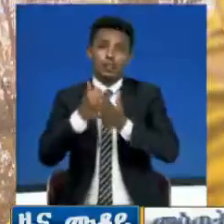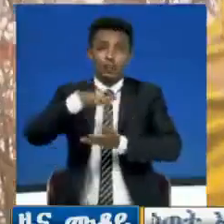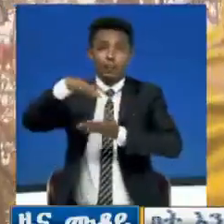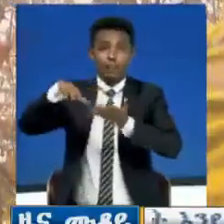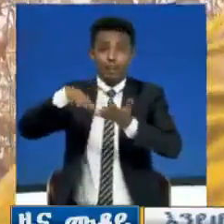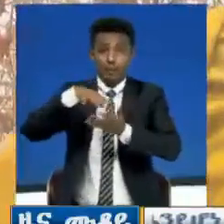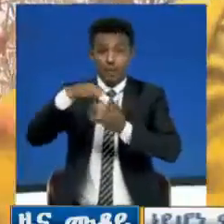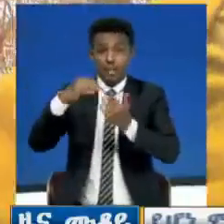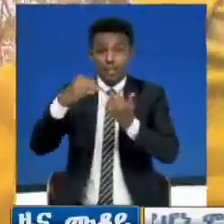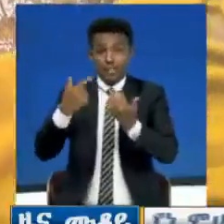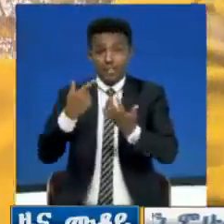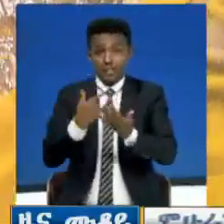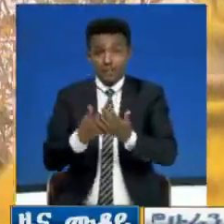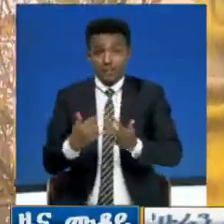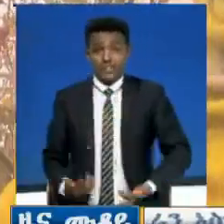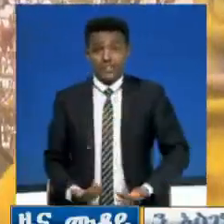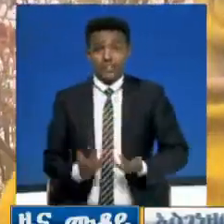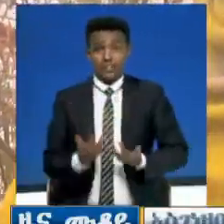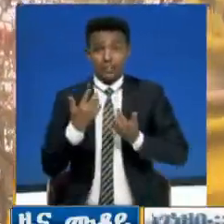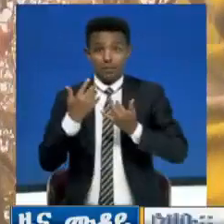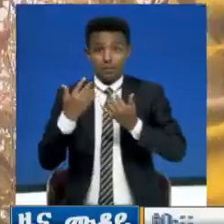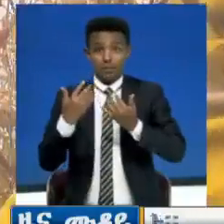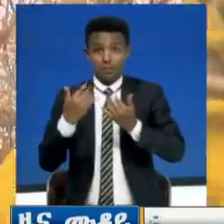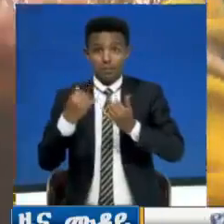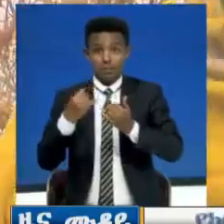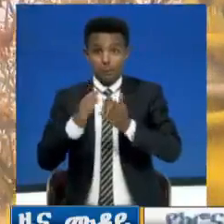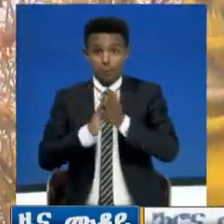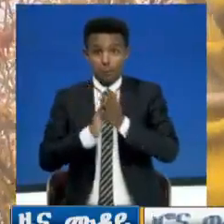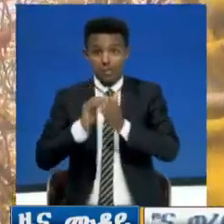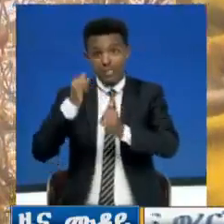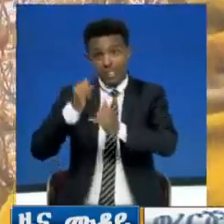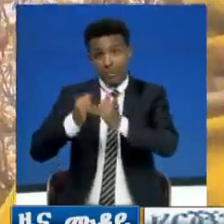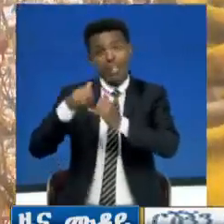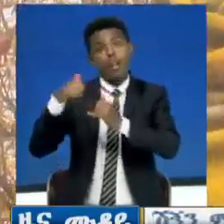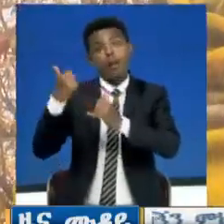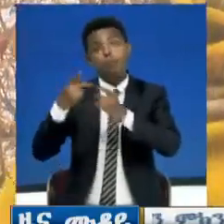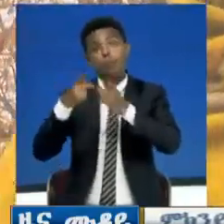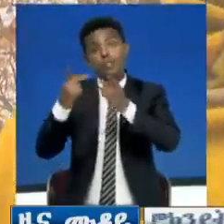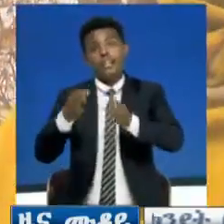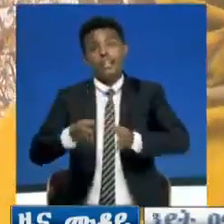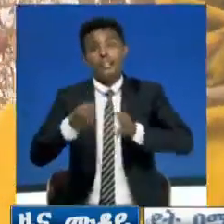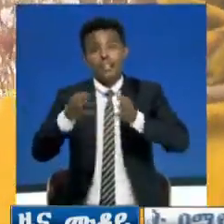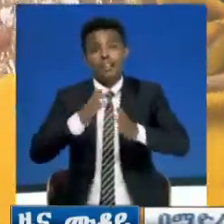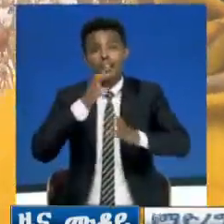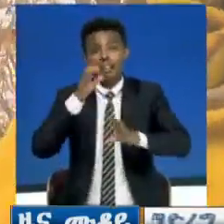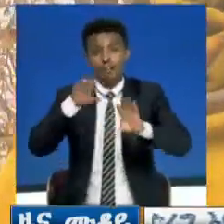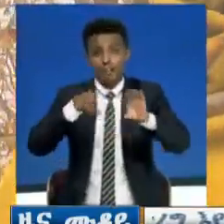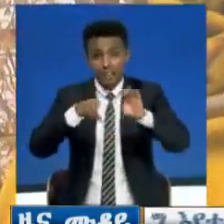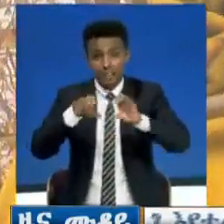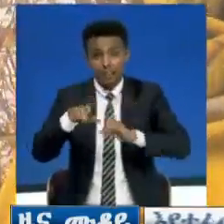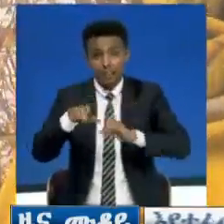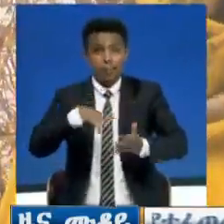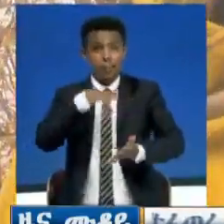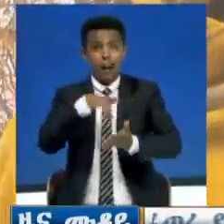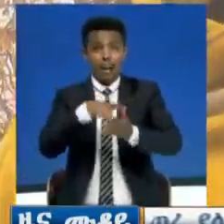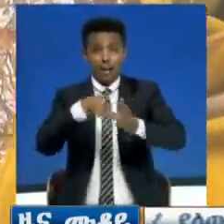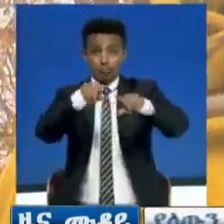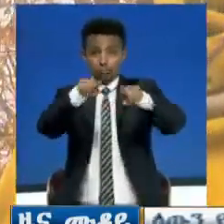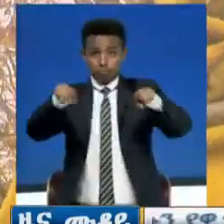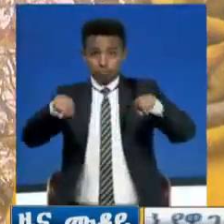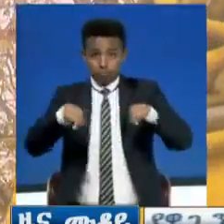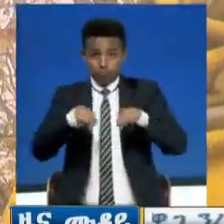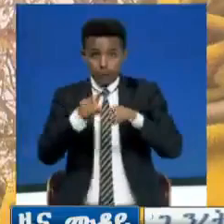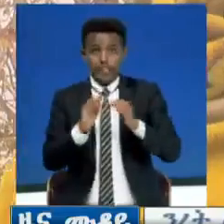ምን አደረግን ዳለ ዳሩን ቆረጠ ነው እንዲህ ወደ ላይዋታ እንደዛመት ማለት ዳሩን ቆረጠና ማህል ላይ አስገባ ከዛ ይቀነሰ